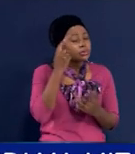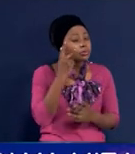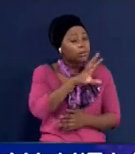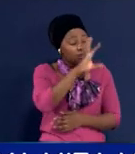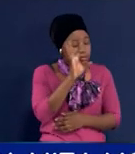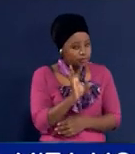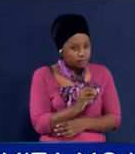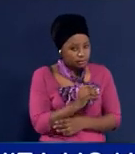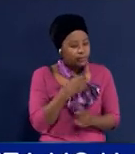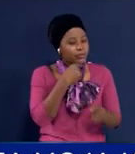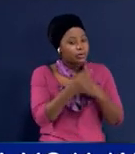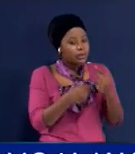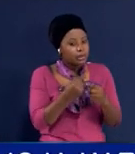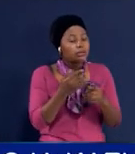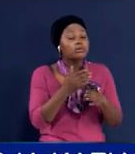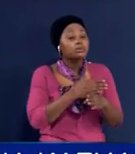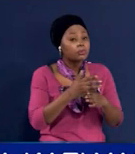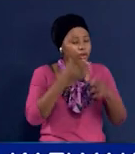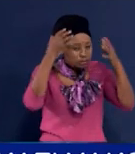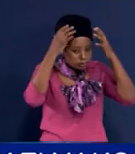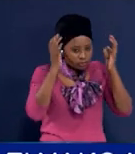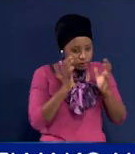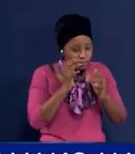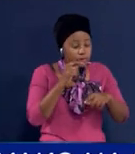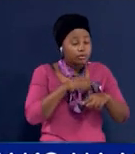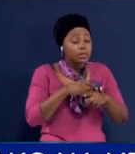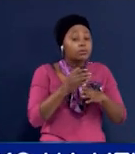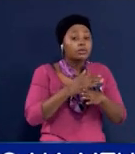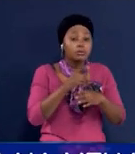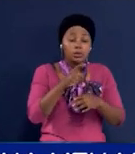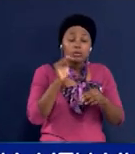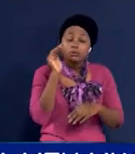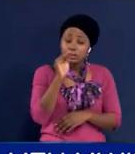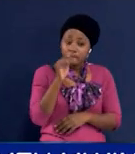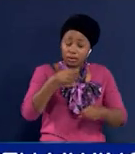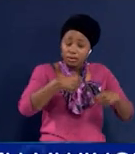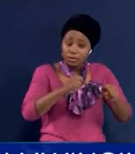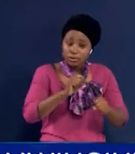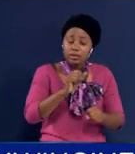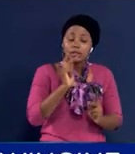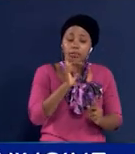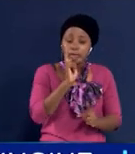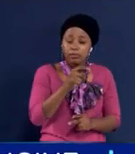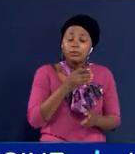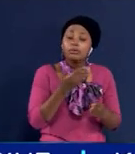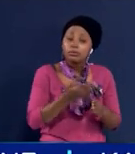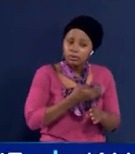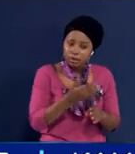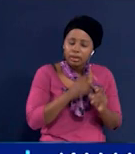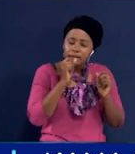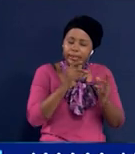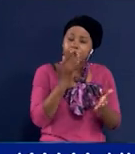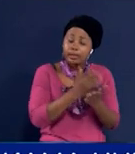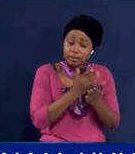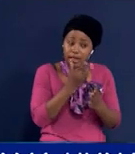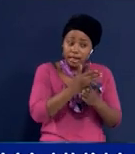ni kwamba endeleeni kutumia kofia ngumu pale mnapopanda usafiri wa pikipiki au bodaboda kama ambavyo umezoeleka. Lakini hakikisha kwamba